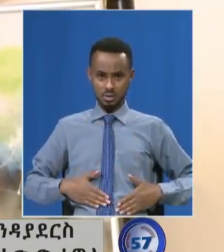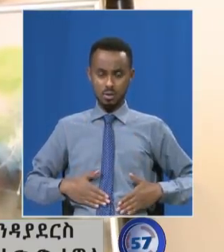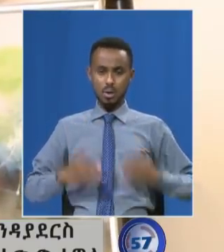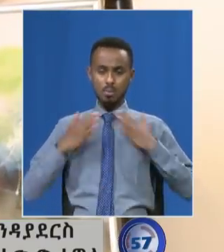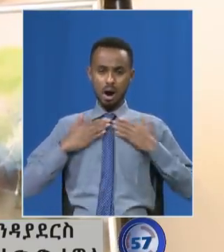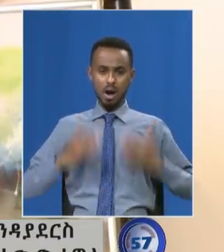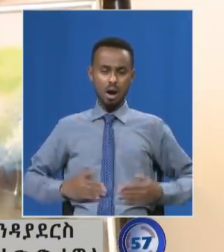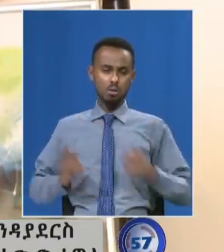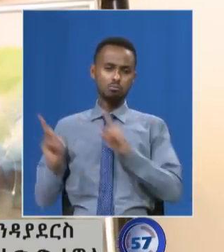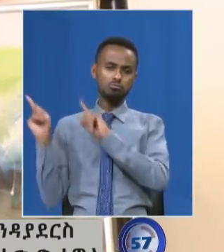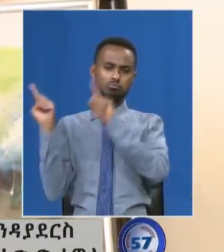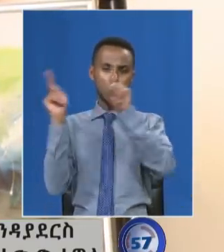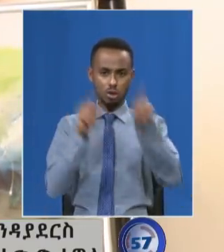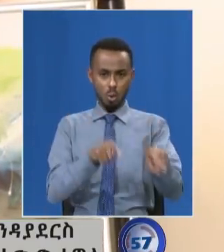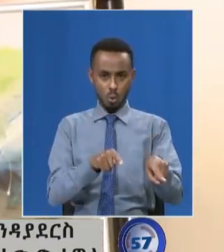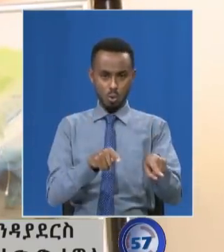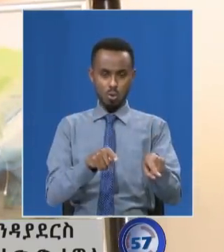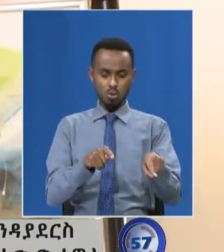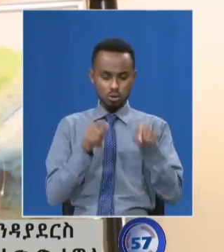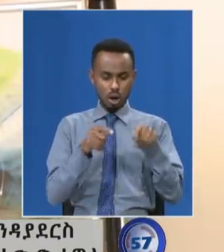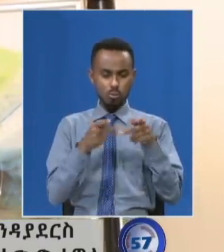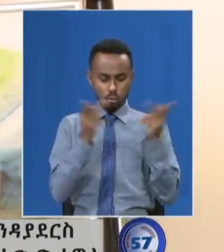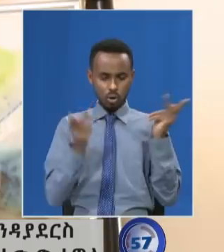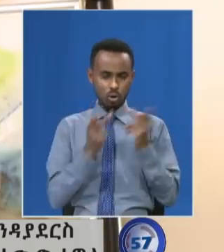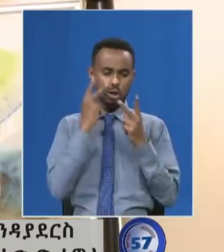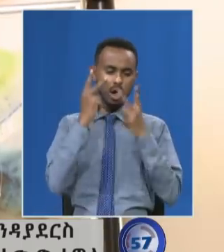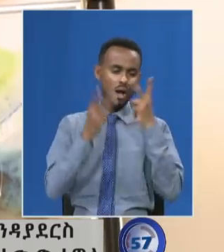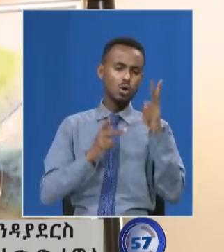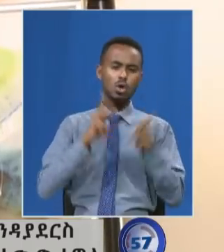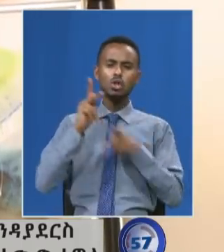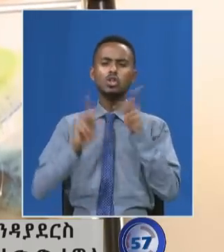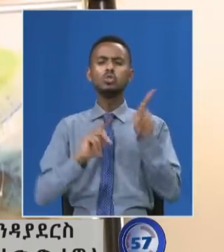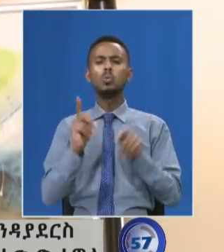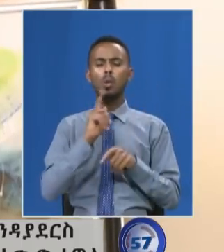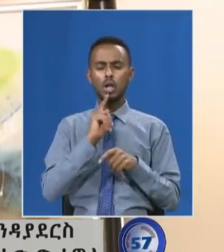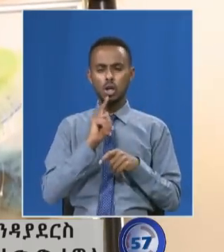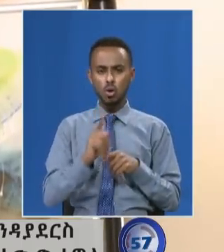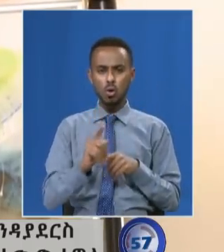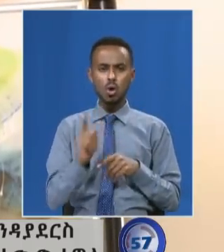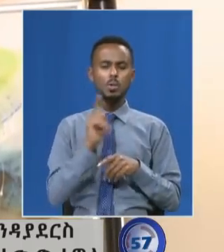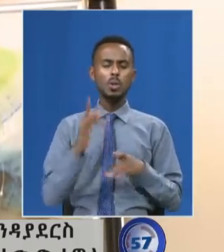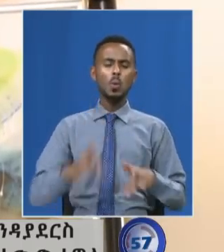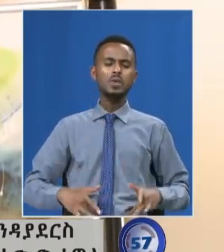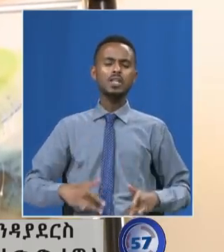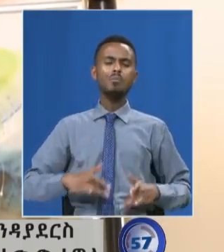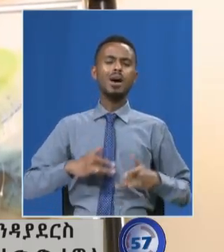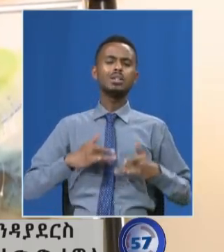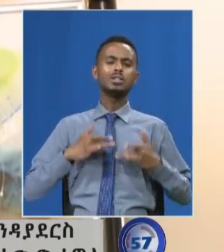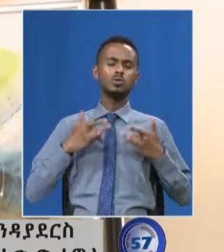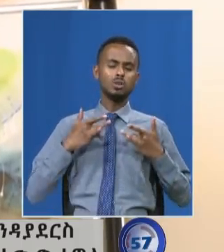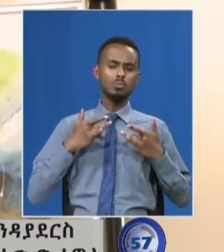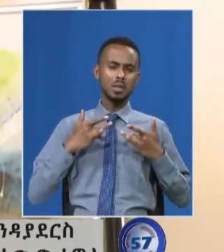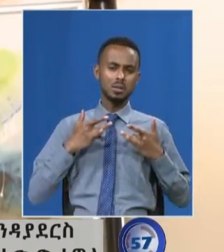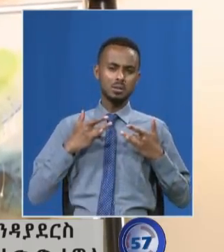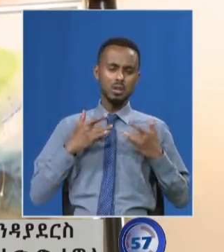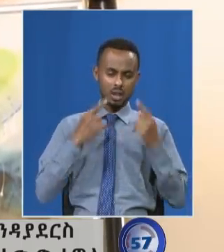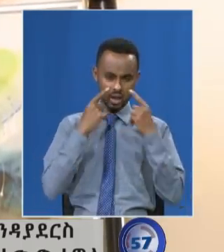በአካል ተገኝቶ እዛ በቦታ ድረስ ህዝቡን ምንድን ነው የሚሰማቸው ስሜት ብቻ